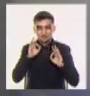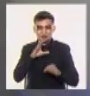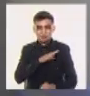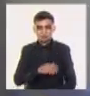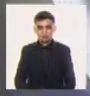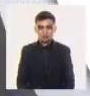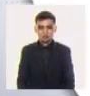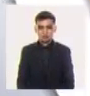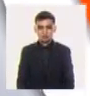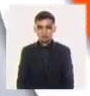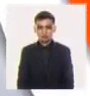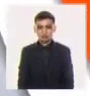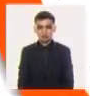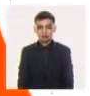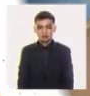медстрахования?